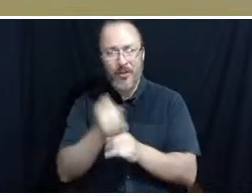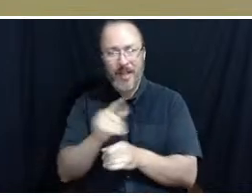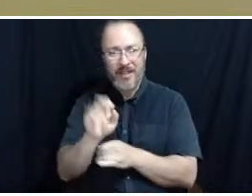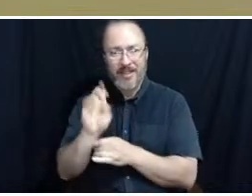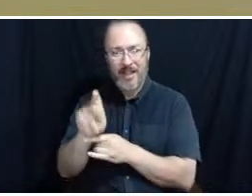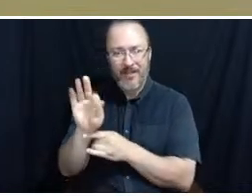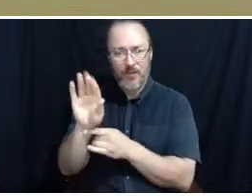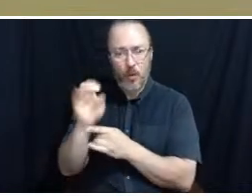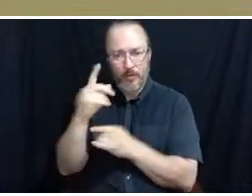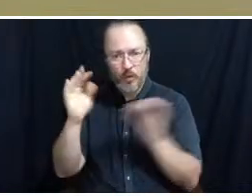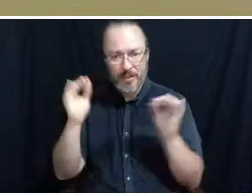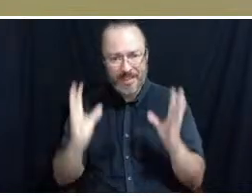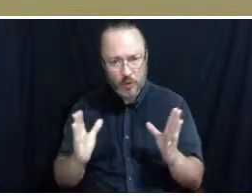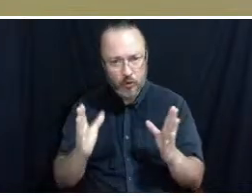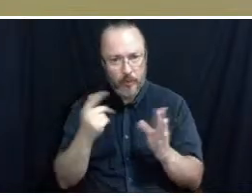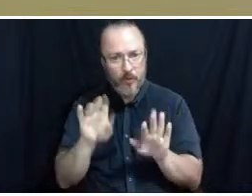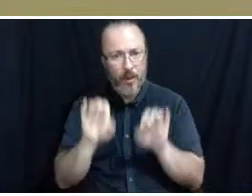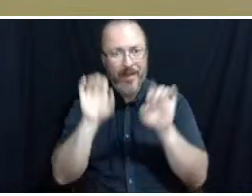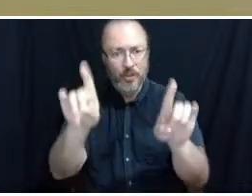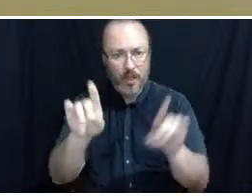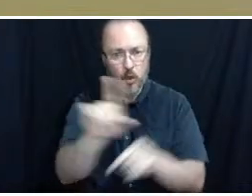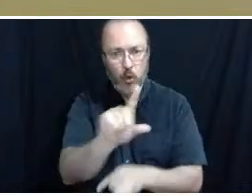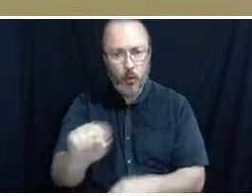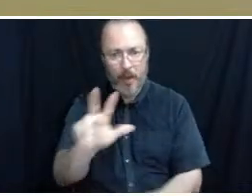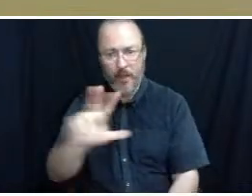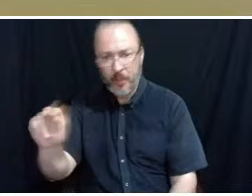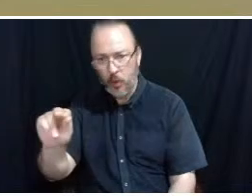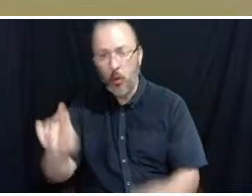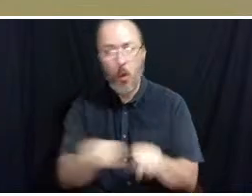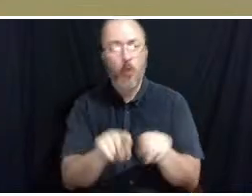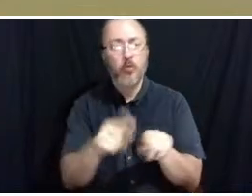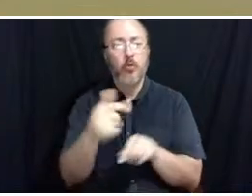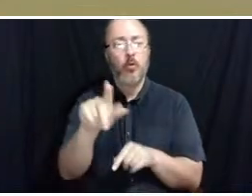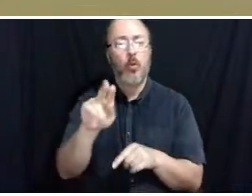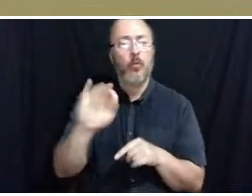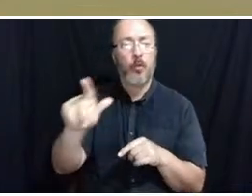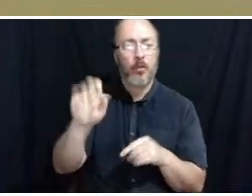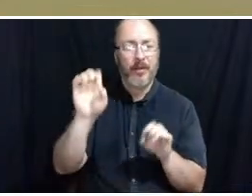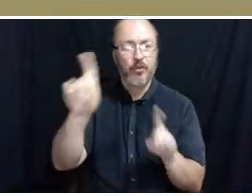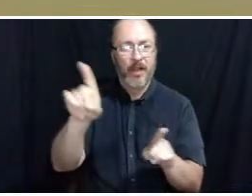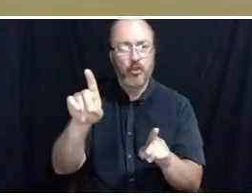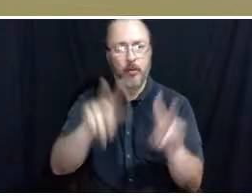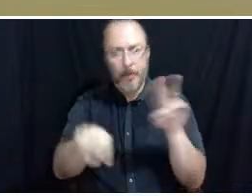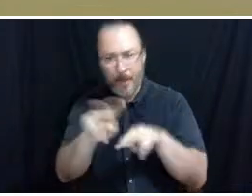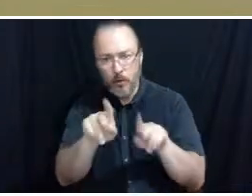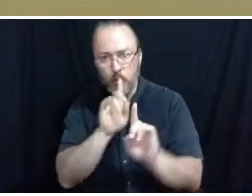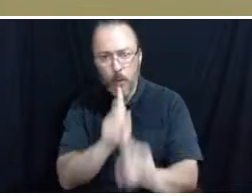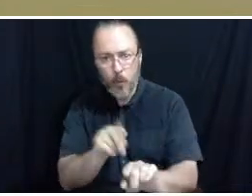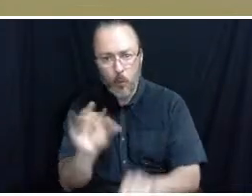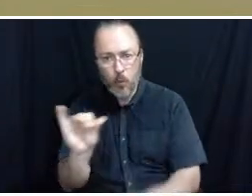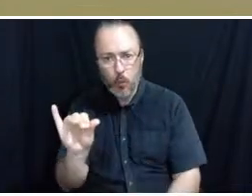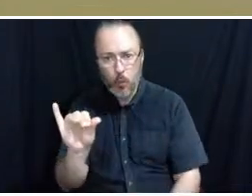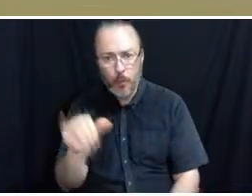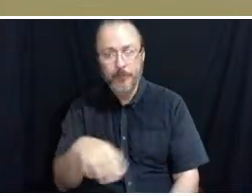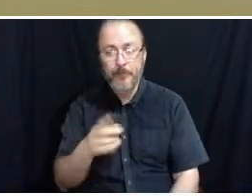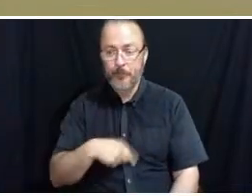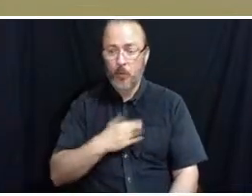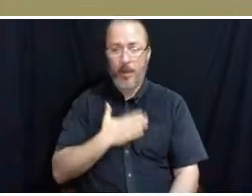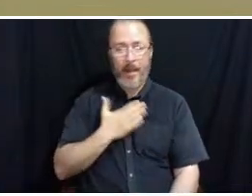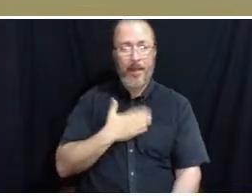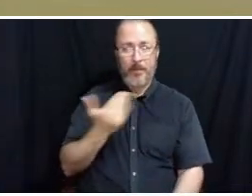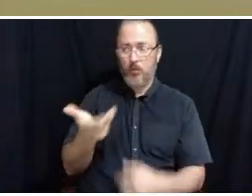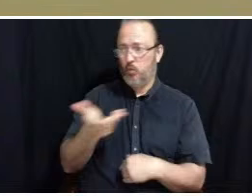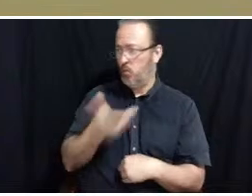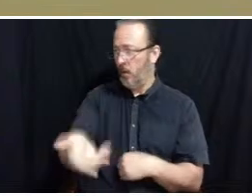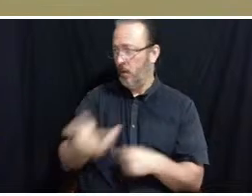les enseignants pour éducation 2030 et le rapport mondial de suivi sur l'éducation 2020. Nous souhaitons la bienvenue à plus